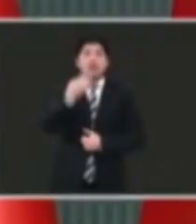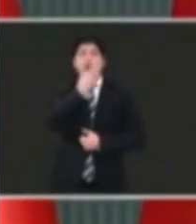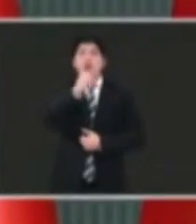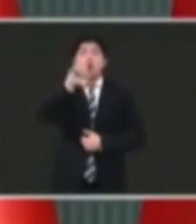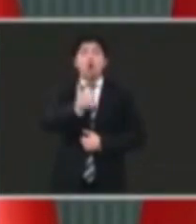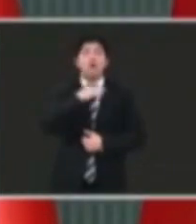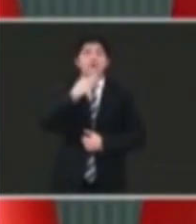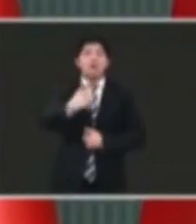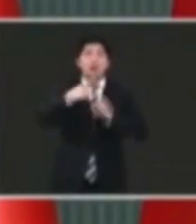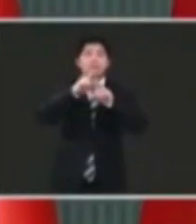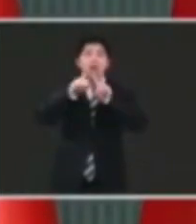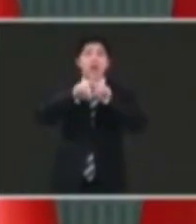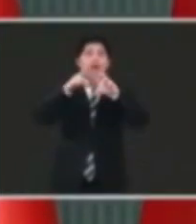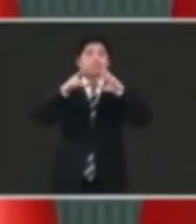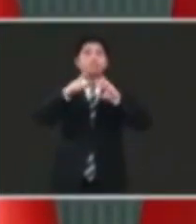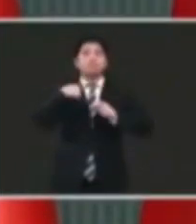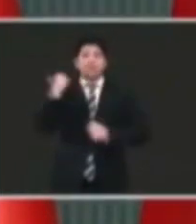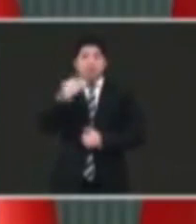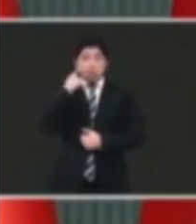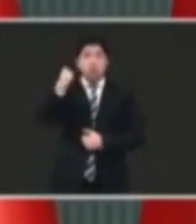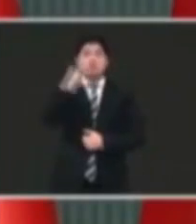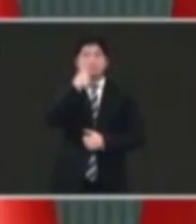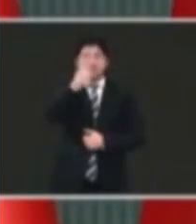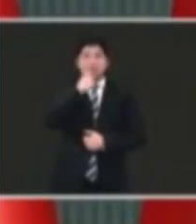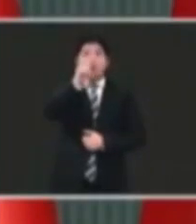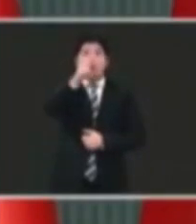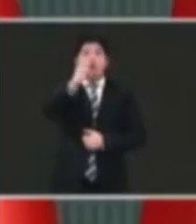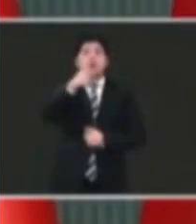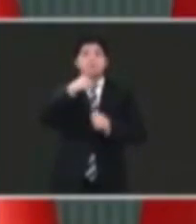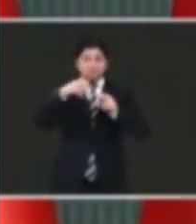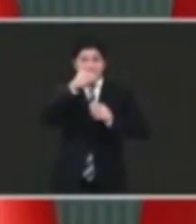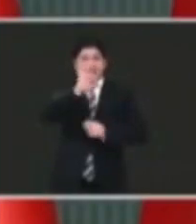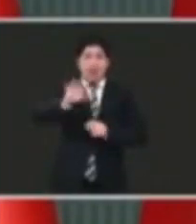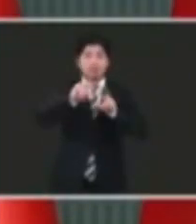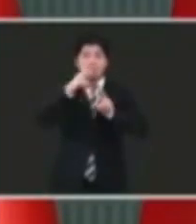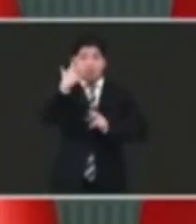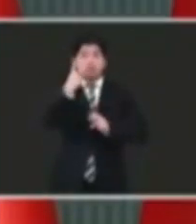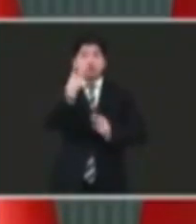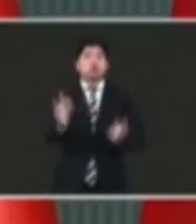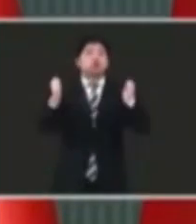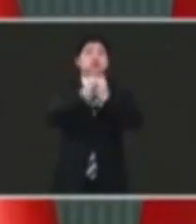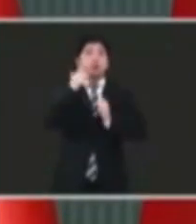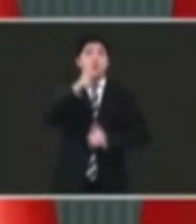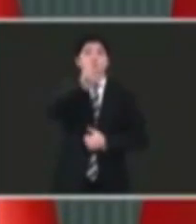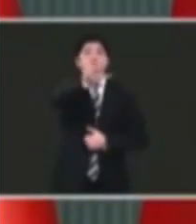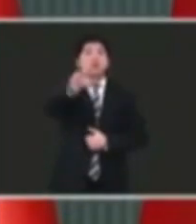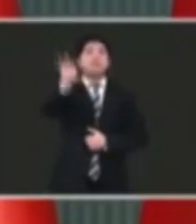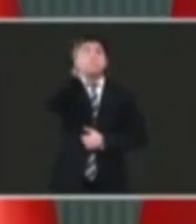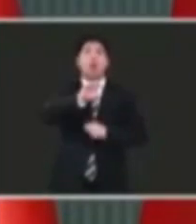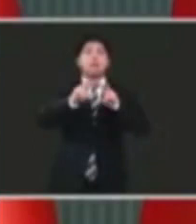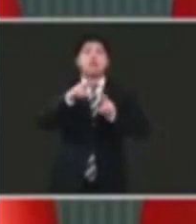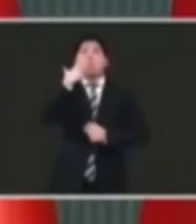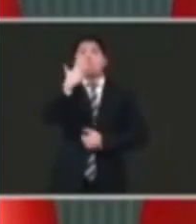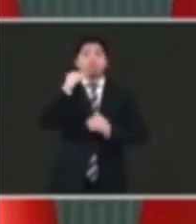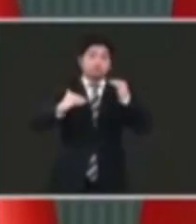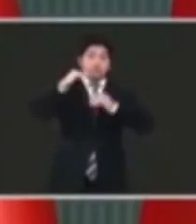δείχνοντας ότι υπό τις παρούσες συνθήκες είναι ένας από τους βασικούς παίχτες, ο οποίος μπορεί να μιλήσει με την άλλη πλευρά. Αυτό φάνηκε